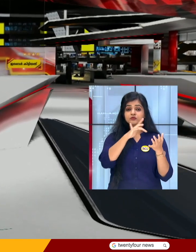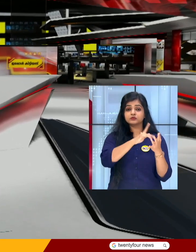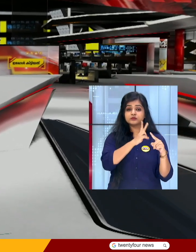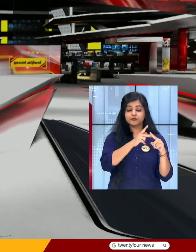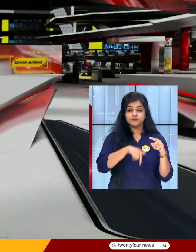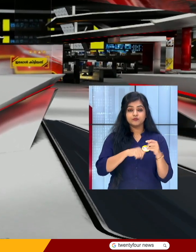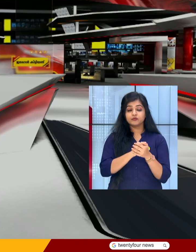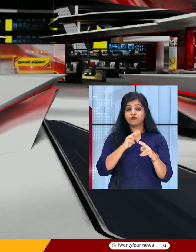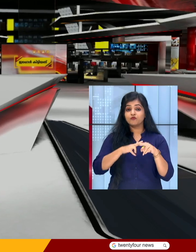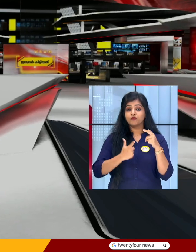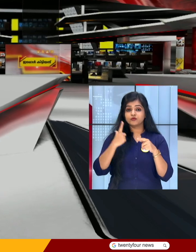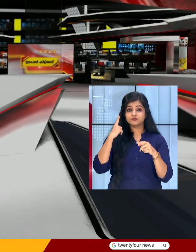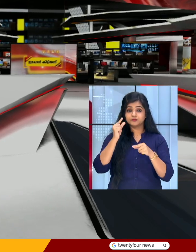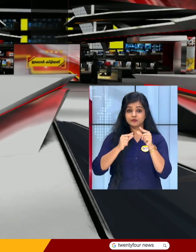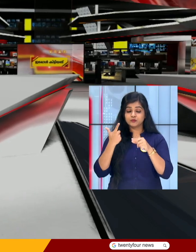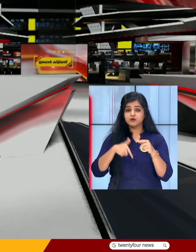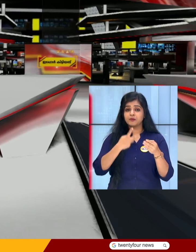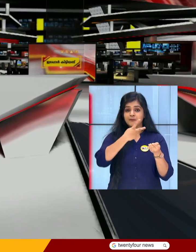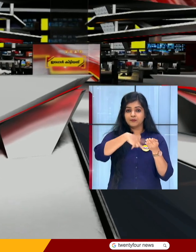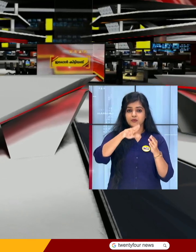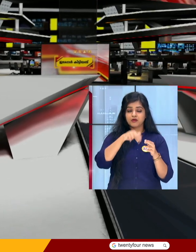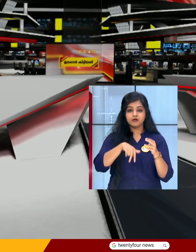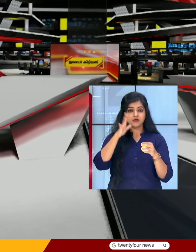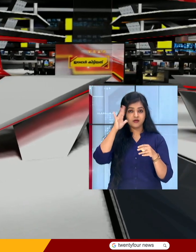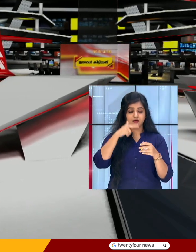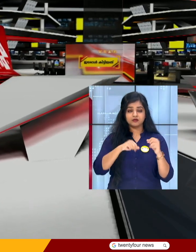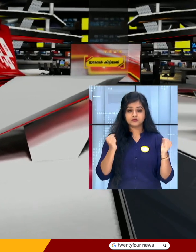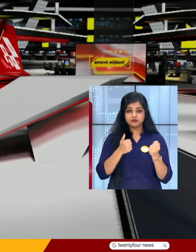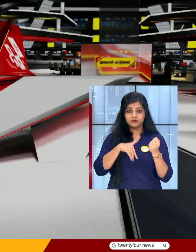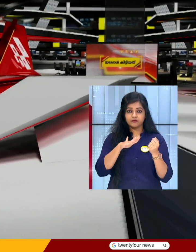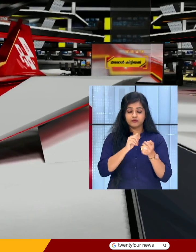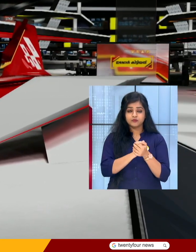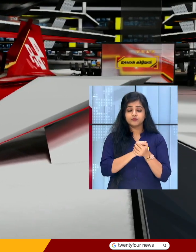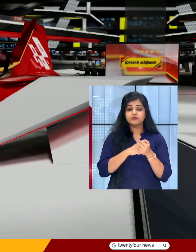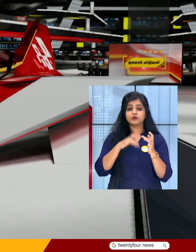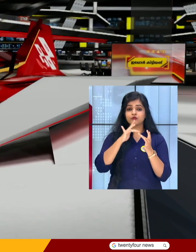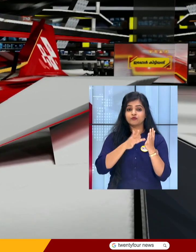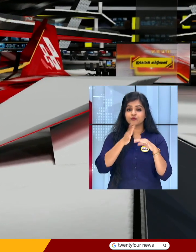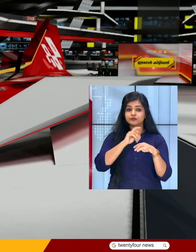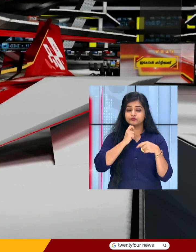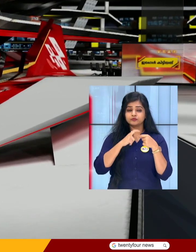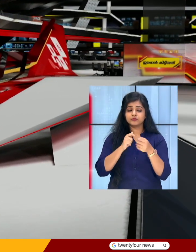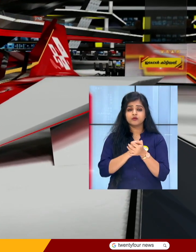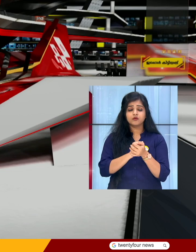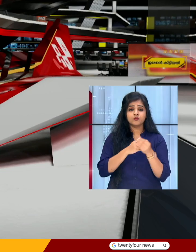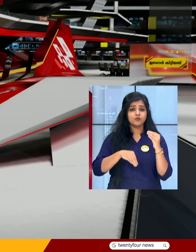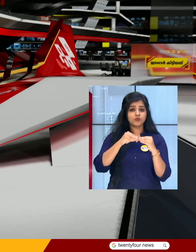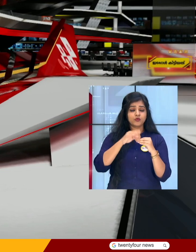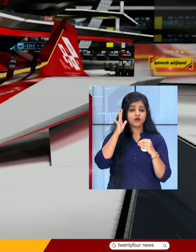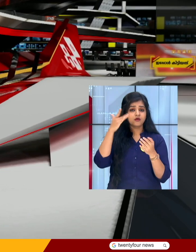ആനക്കൂട്ടത്തെ കാട് കയറ്റാനുള്ള ശ്രമം തുടരുകയാണ്. രാഹുൽ വിജയൻ ഇടുക്കിയിൽ നിന്ന്. രാഹുൽ, ആദ്യം പടയപ്പ, ഇപ്പോൾ കാട്ടാനക്കൂട്ടം. എന്തൊക്കെയാണ് വിവരങ്ങൾ